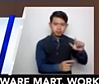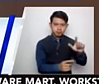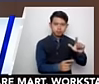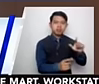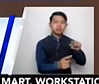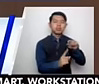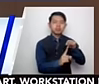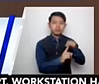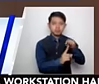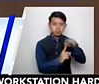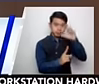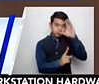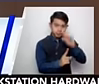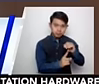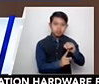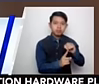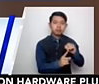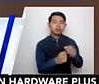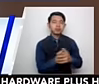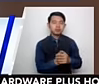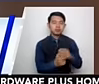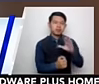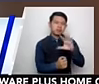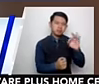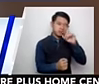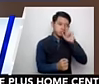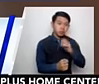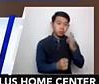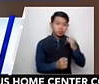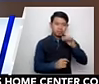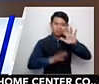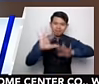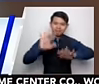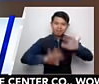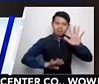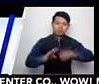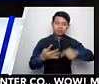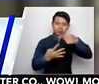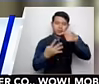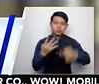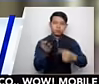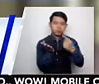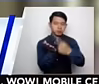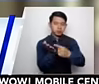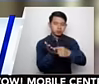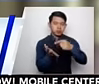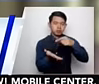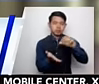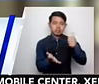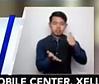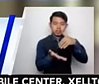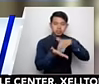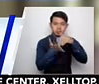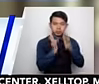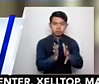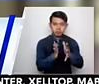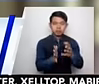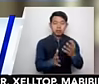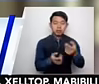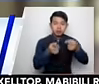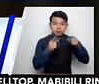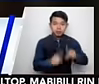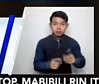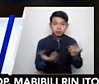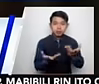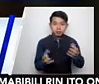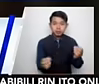lalaking principal na inireklamo ng pumumulestya umano sa apat na grade 10 students. Nangyari umano ang insidente sa opisina ng